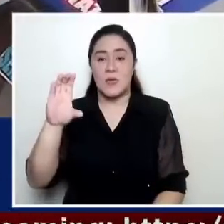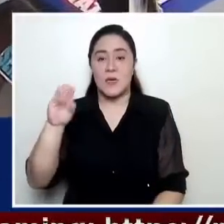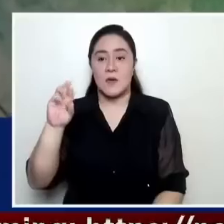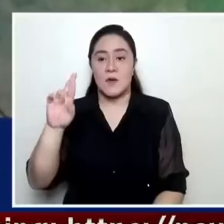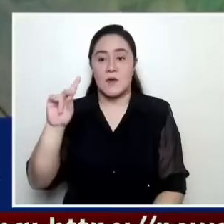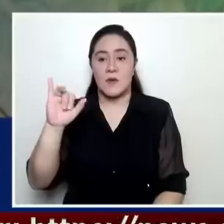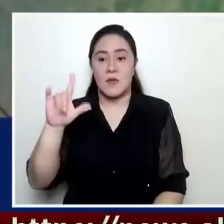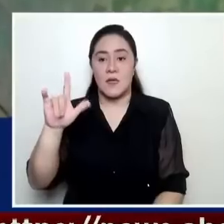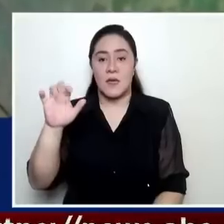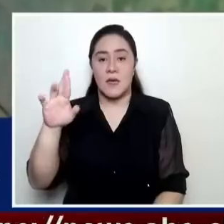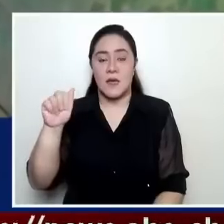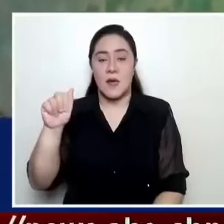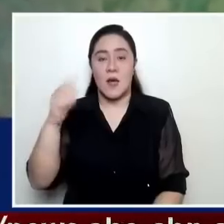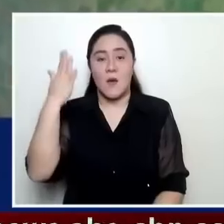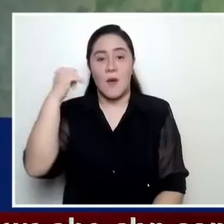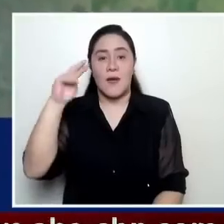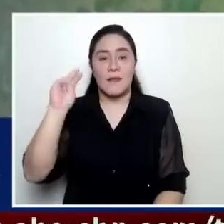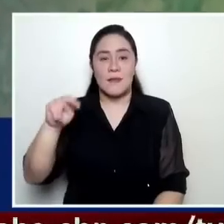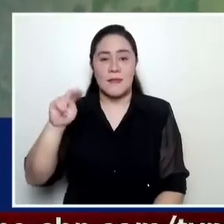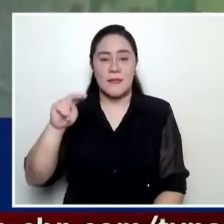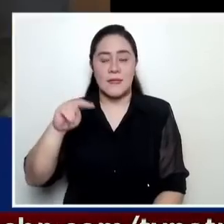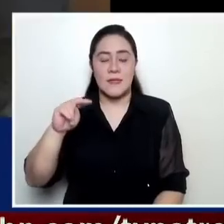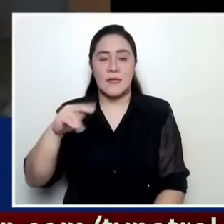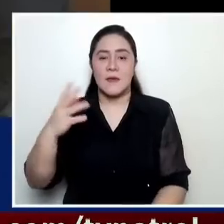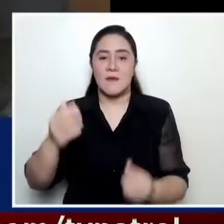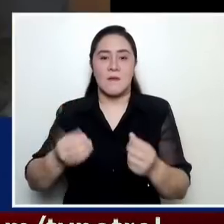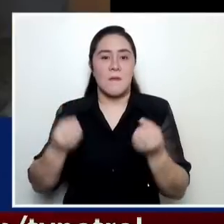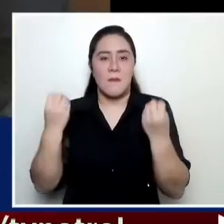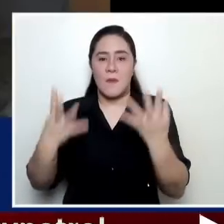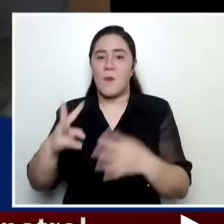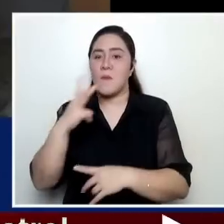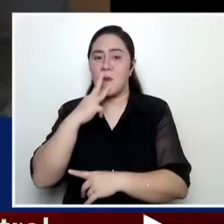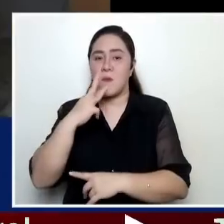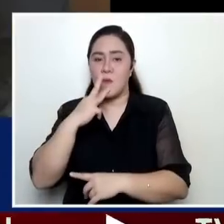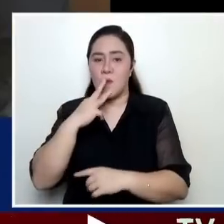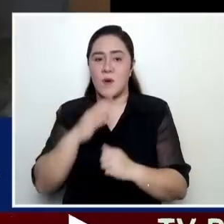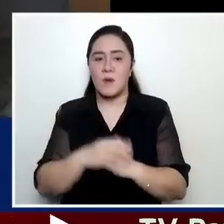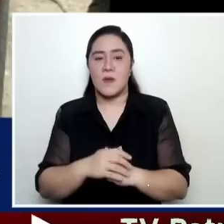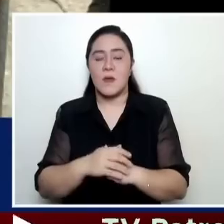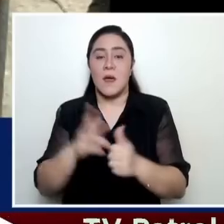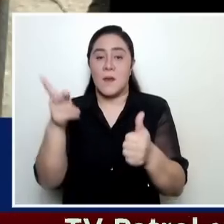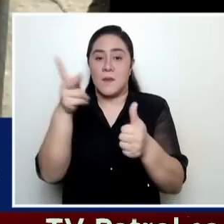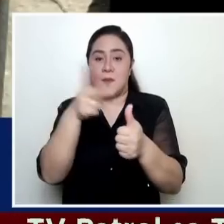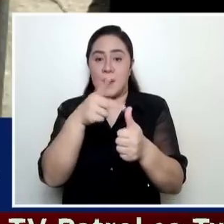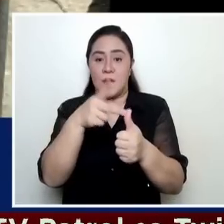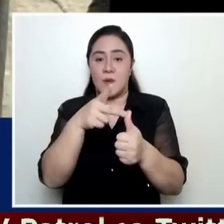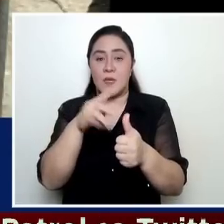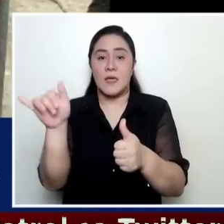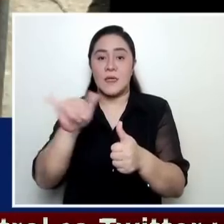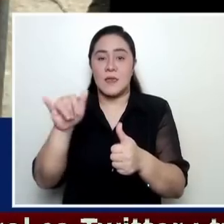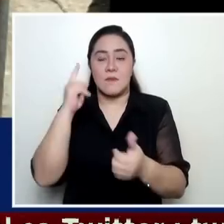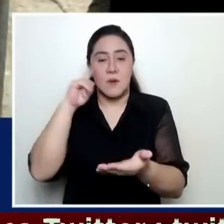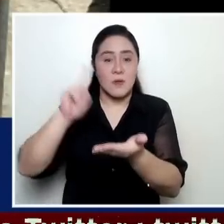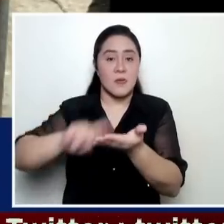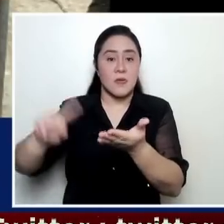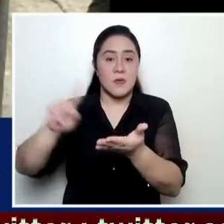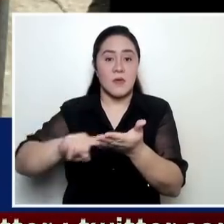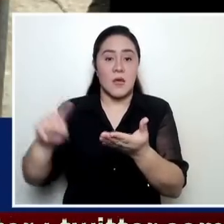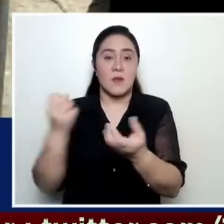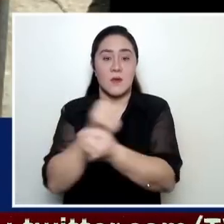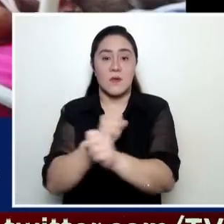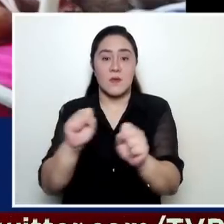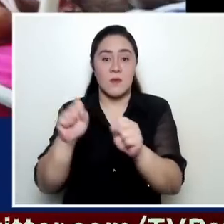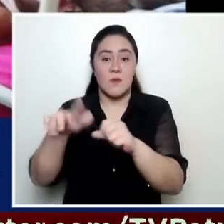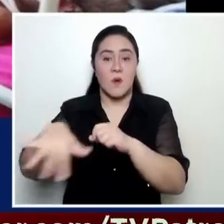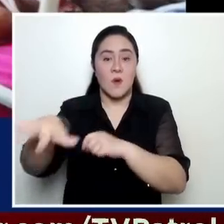300,000 bote ng tubig ang buong probinsya ng Abra. Pinabibigyang prioridad din ng Pangulo ang pag-inspeksyon sa kaligtasan ng ospital at